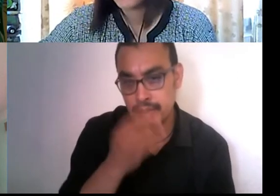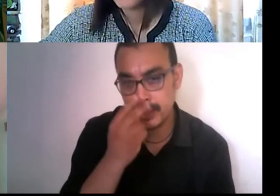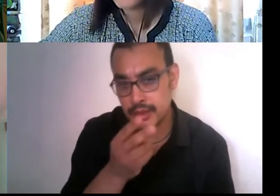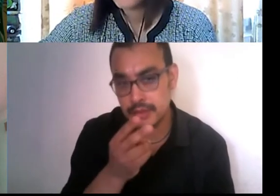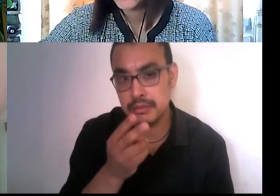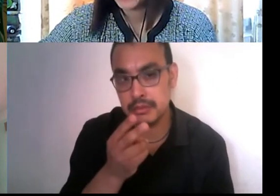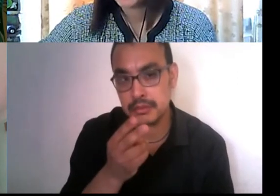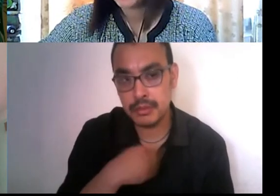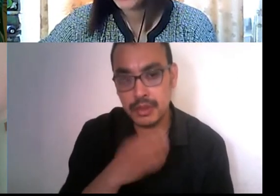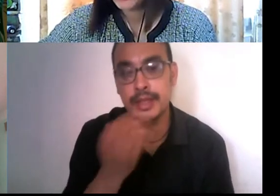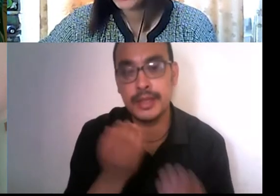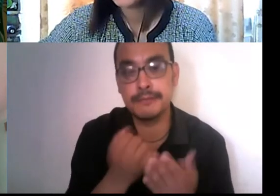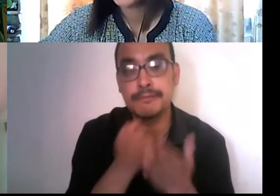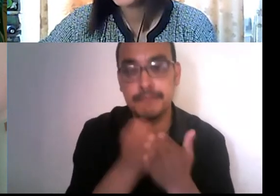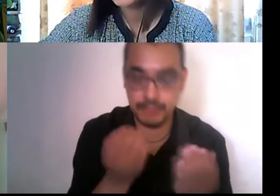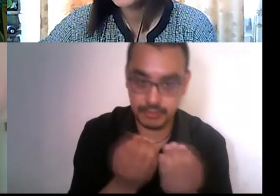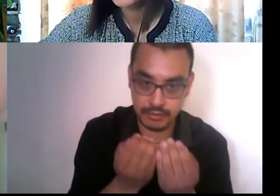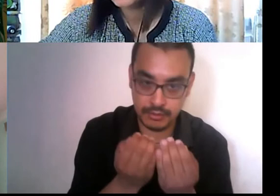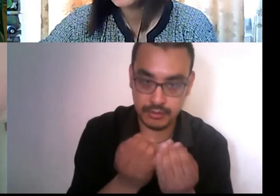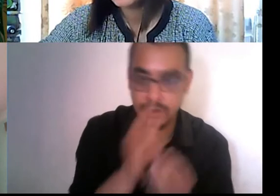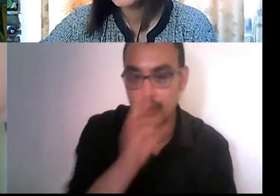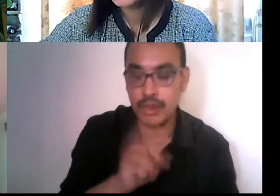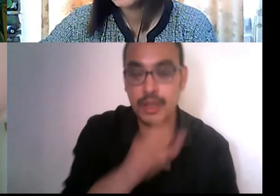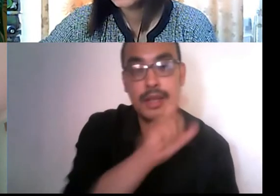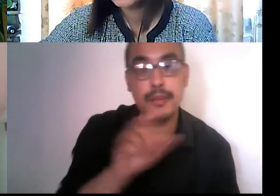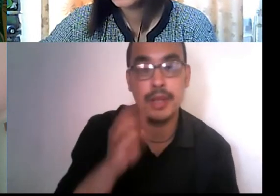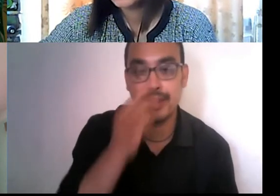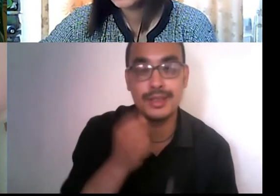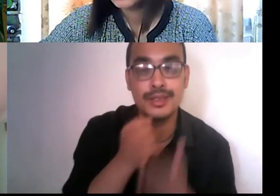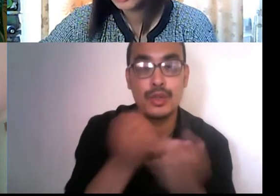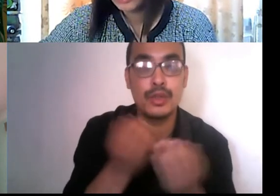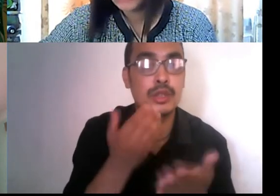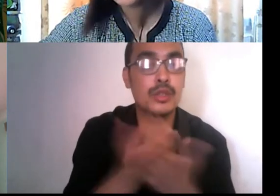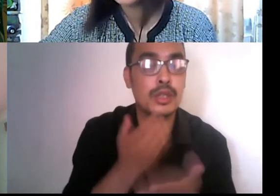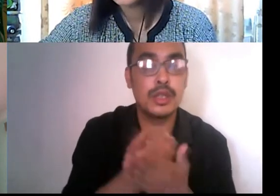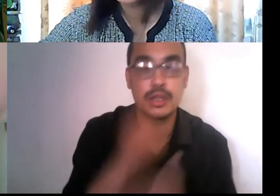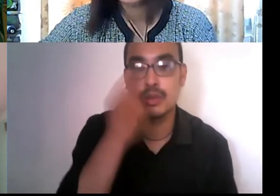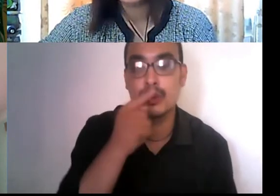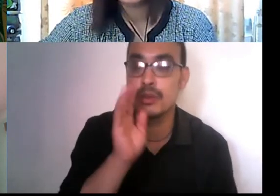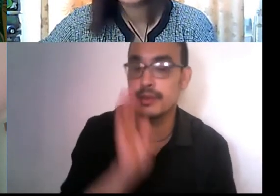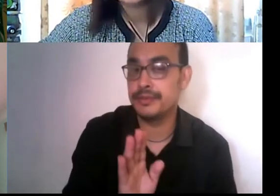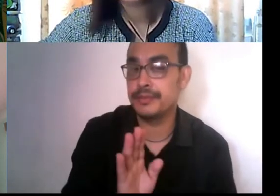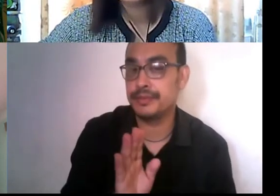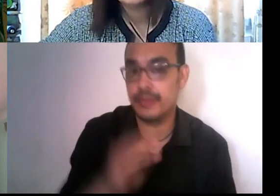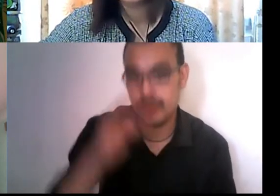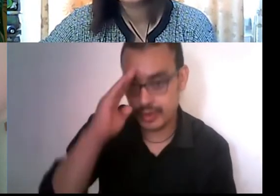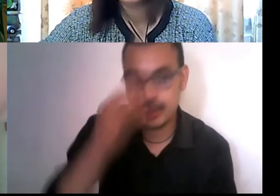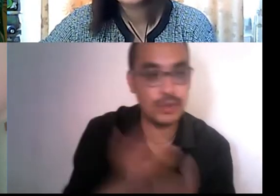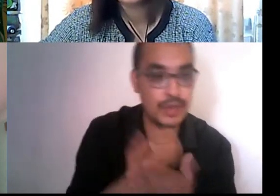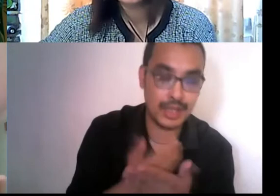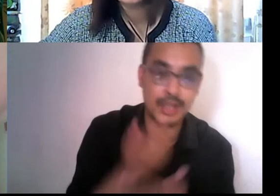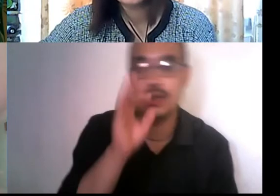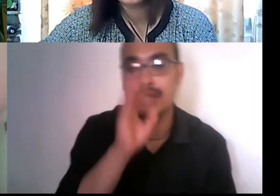के गर्ने होइन, र नेपालमा सहयोग गर्ने निकायहरू को छ त होइन, सरकारी निकायहरू को छ